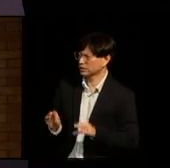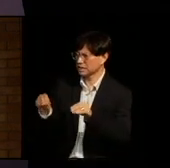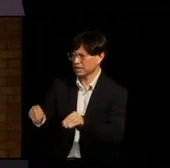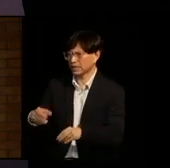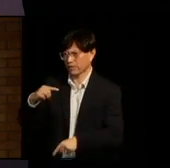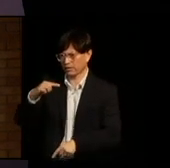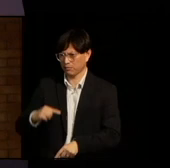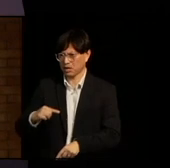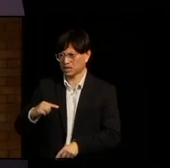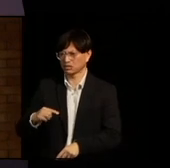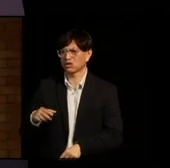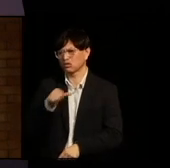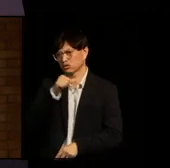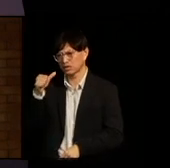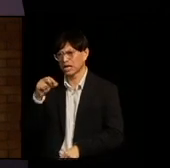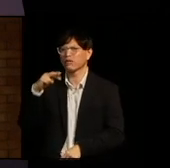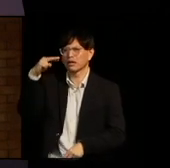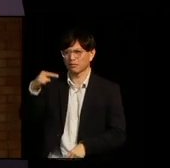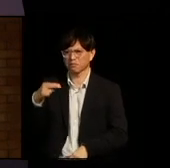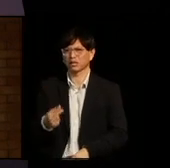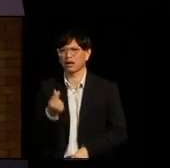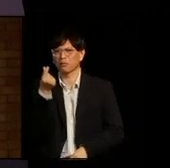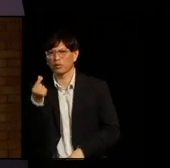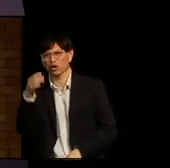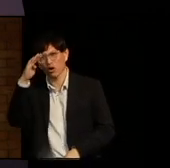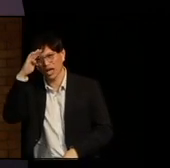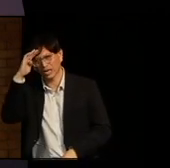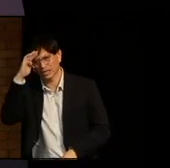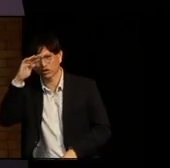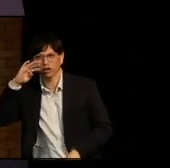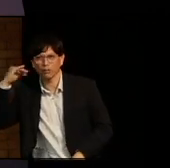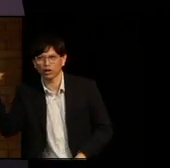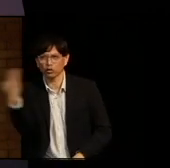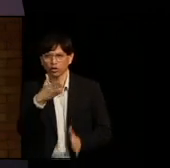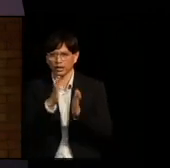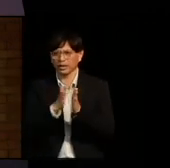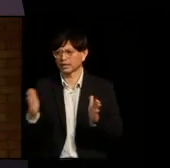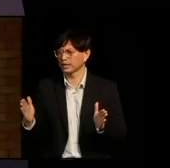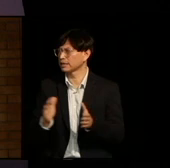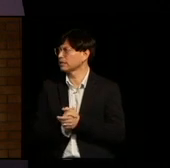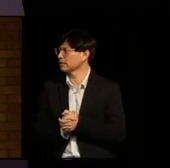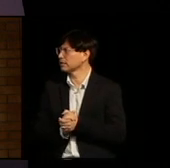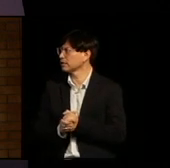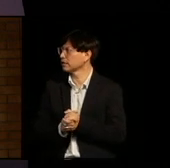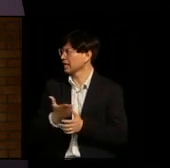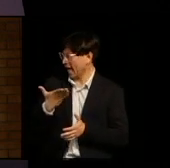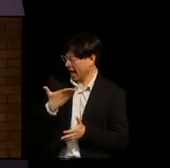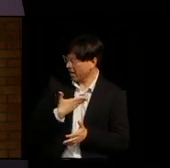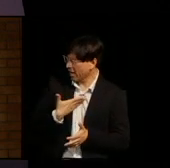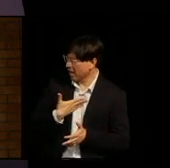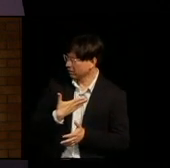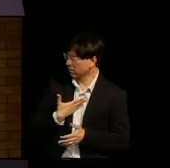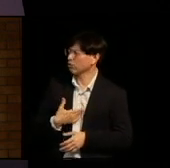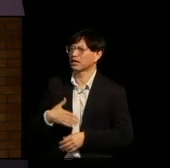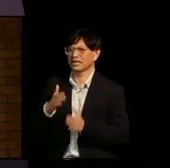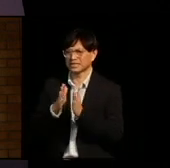basso senza salire piccole attenzioni alla portata di tutti Cate isti e che aprono appunto che si